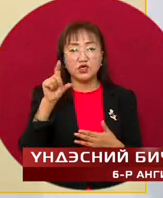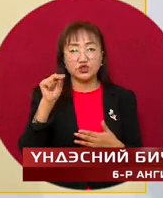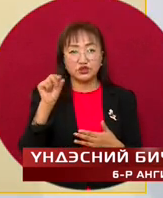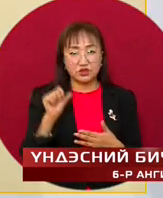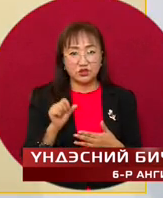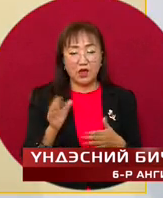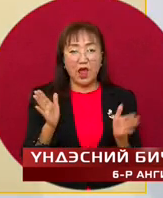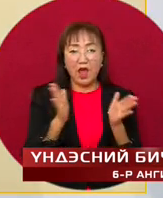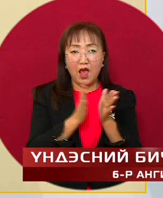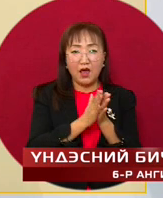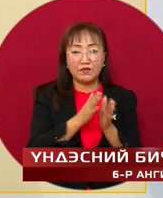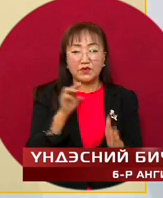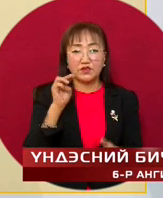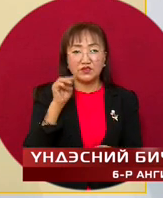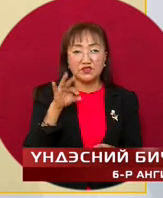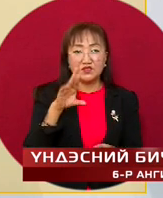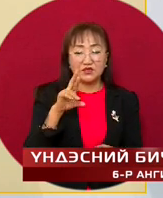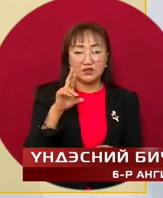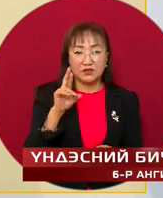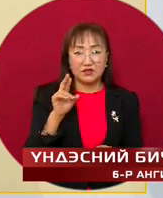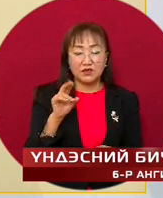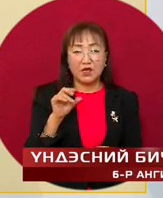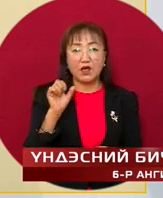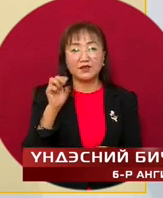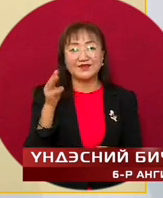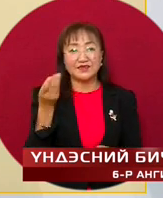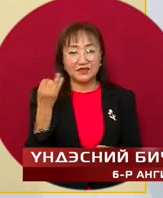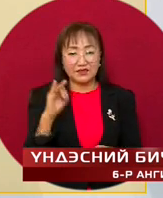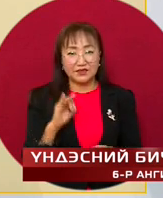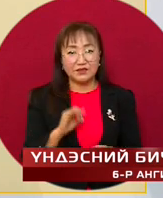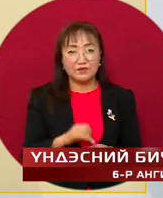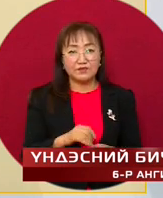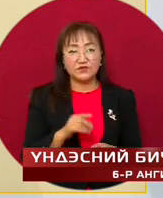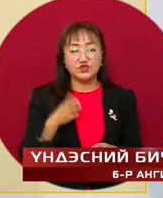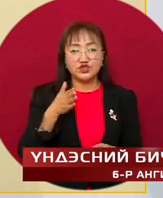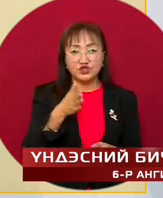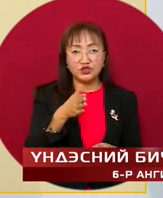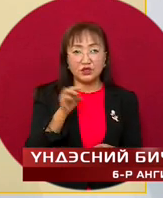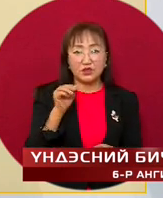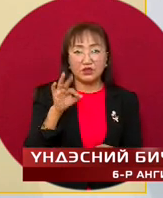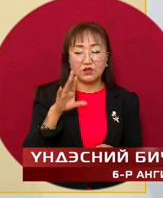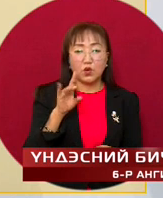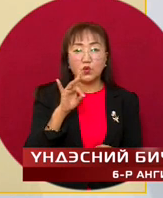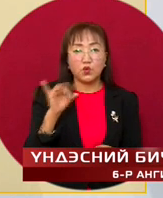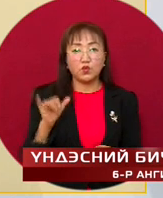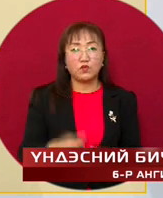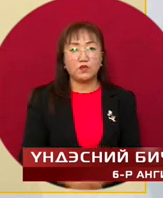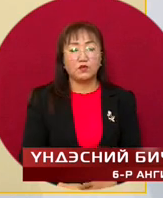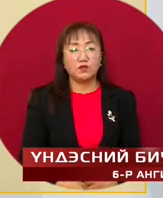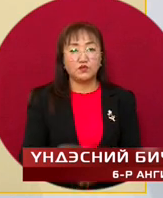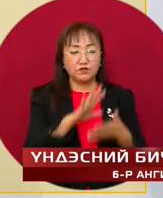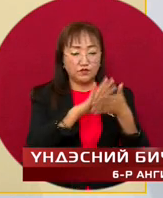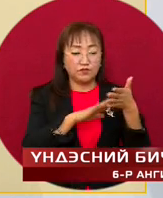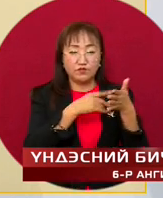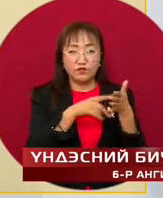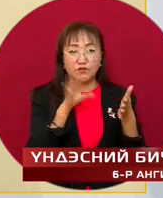тай. Чиглэхийн тий ялгалын буруу. За энэ хүснэгтэй зөв бичсэн бол өнөөдрийн хичээлийг маш сайн ойлгосон баг гэж удаад